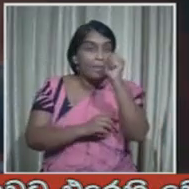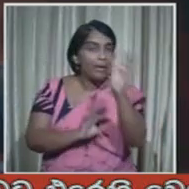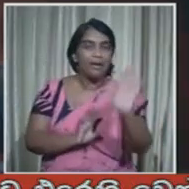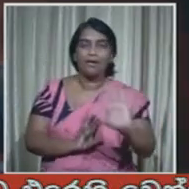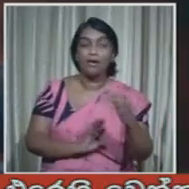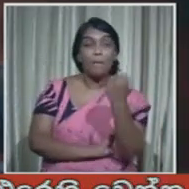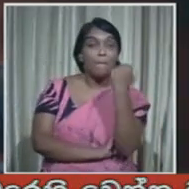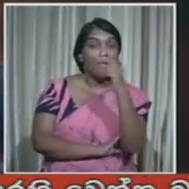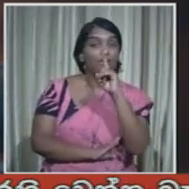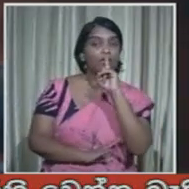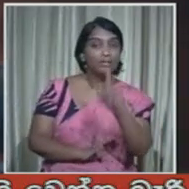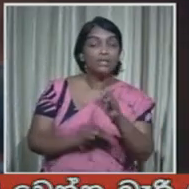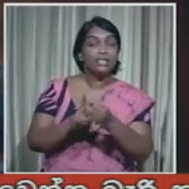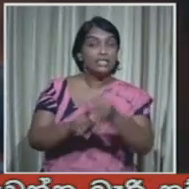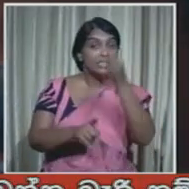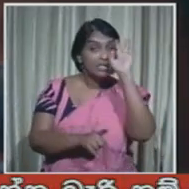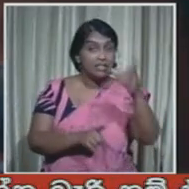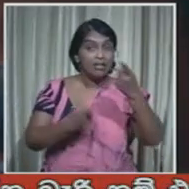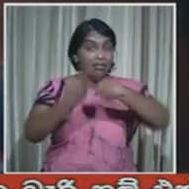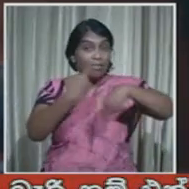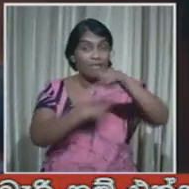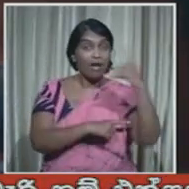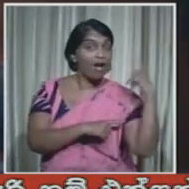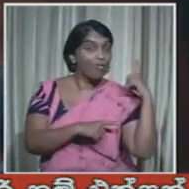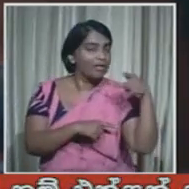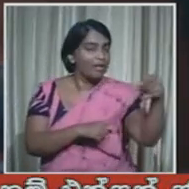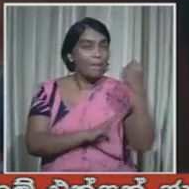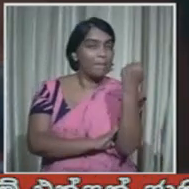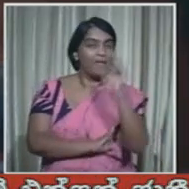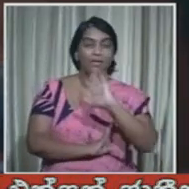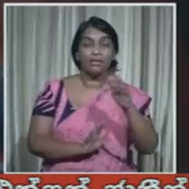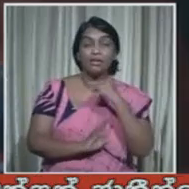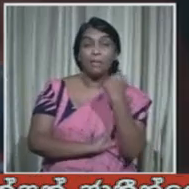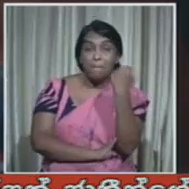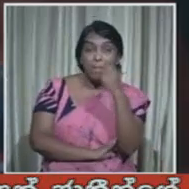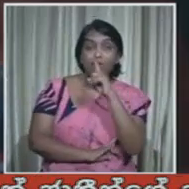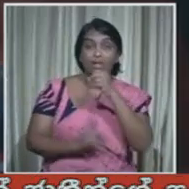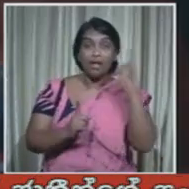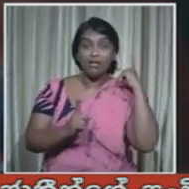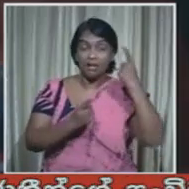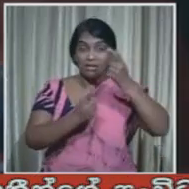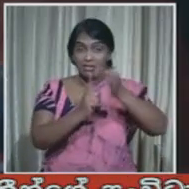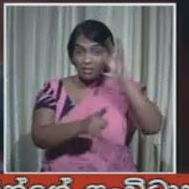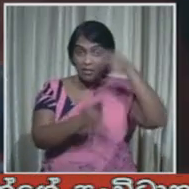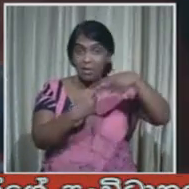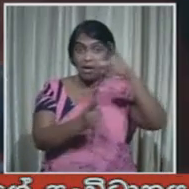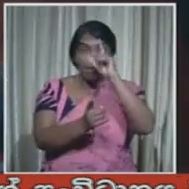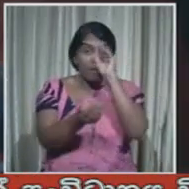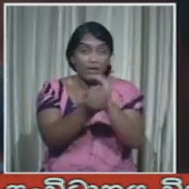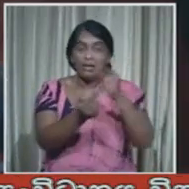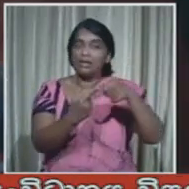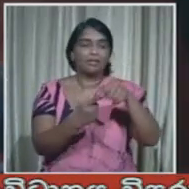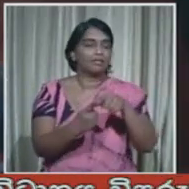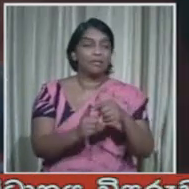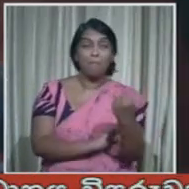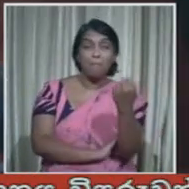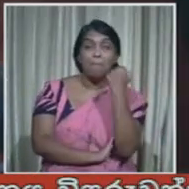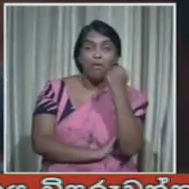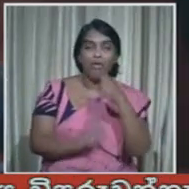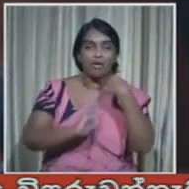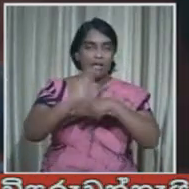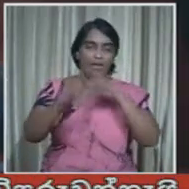බලය කියන්නේ ජනාධිපතිවර වටේ ඉන්න හමුදා නෙවෙයි බලය කියන්නේ ජනාධිපතිවරයා වටේ ඉන්න ආරක්ෂාව නෙවෙයි බලය කියන්නේ මේ රටේ